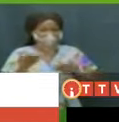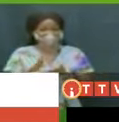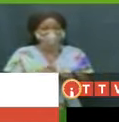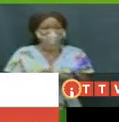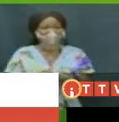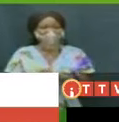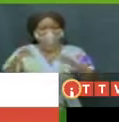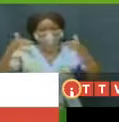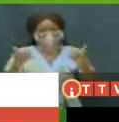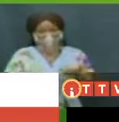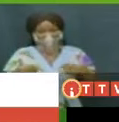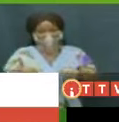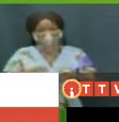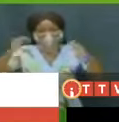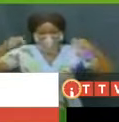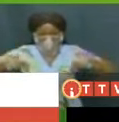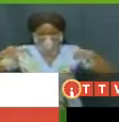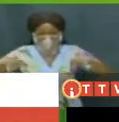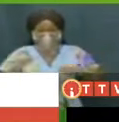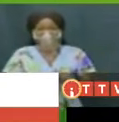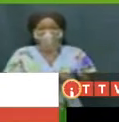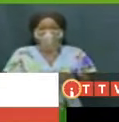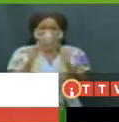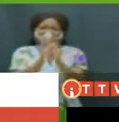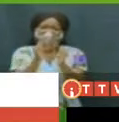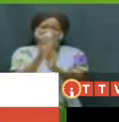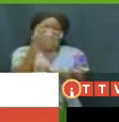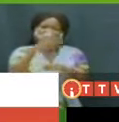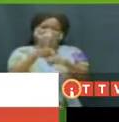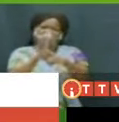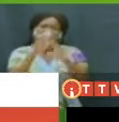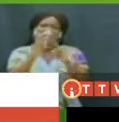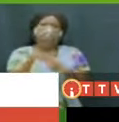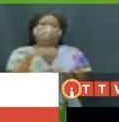Ndikuti tsopano kuchokera 24 hours zapitazo anthu